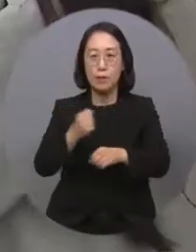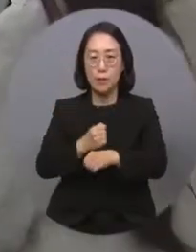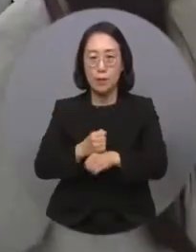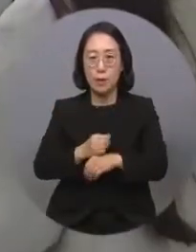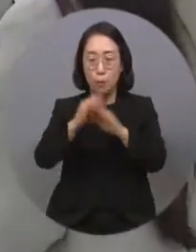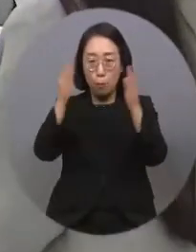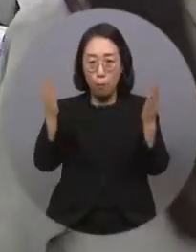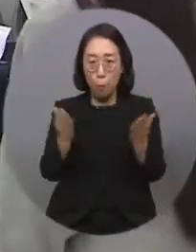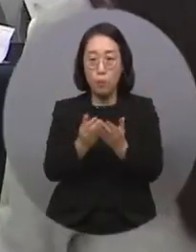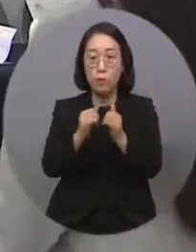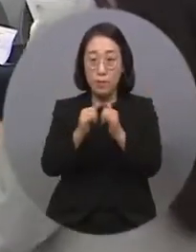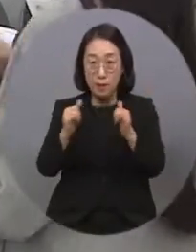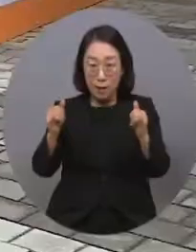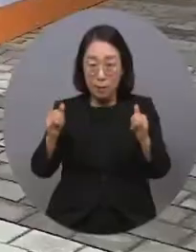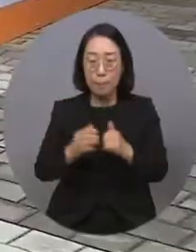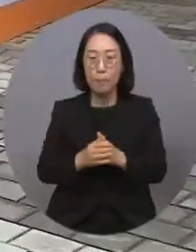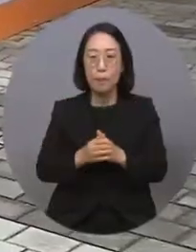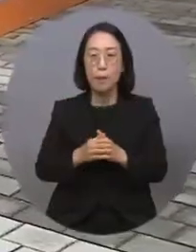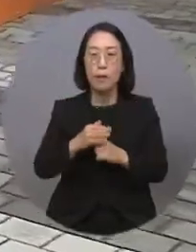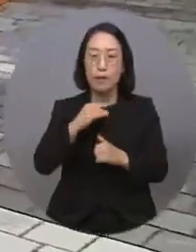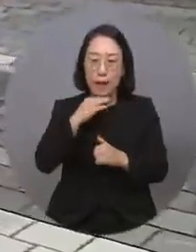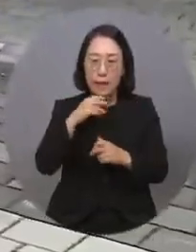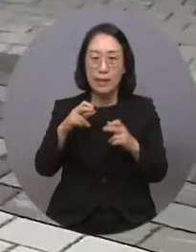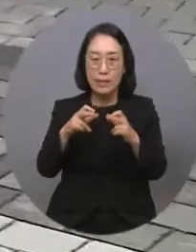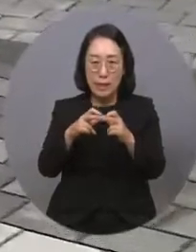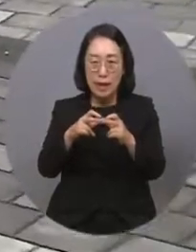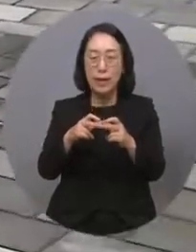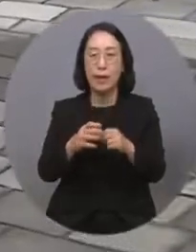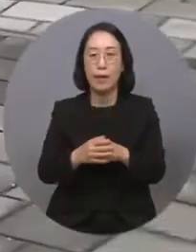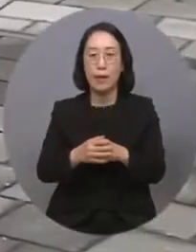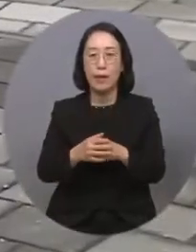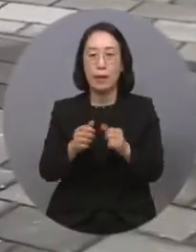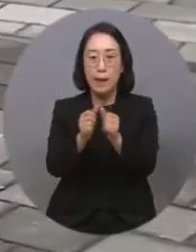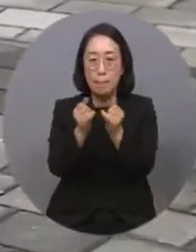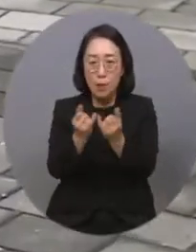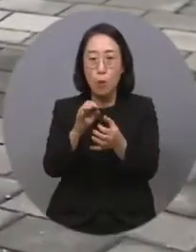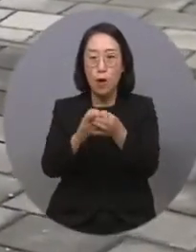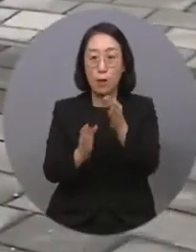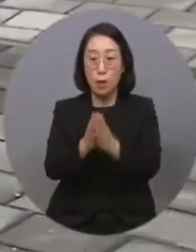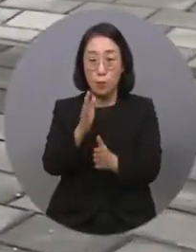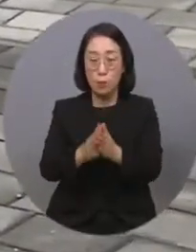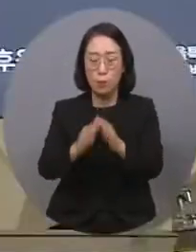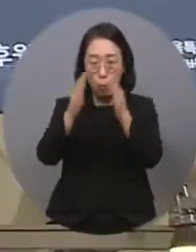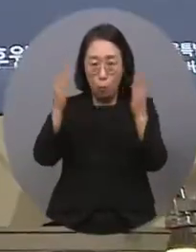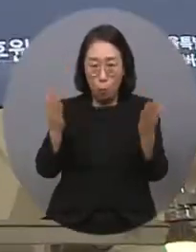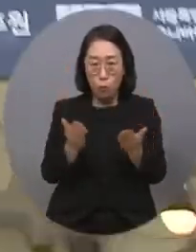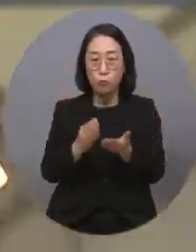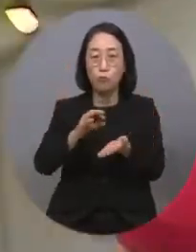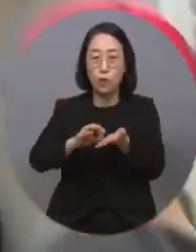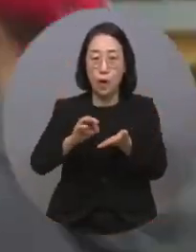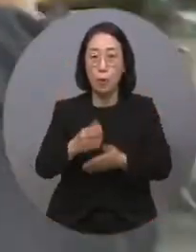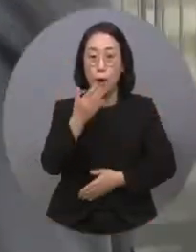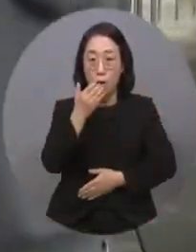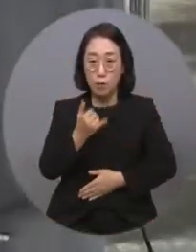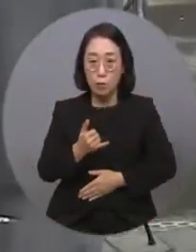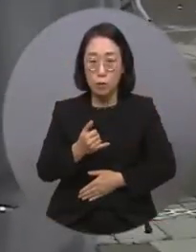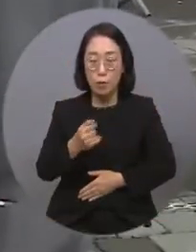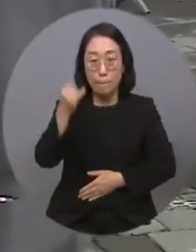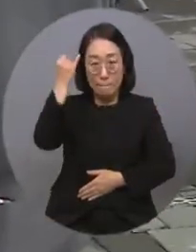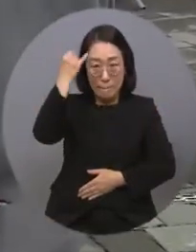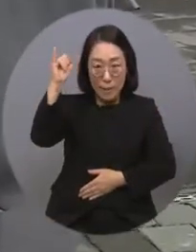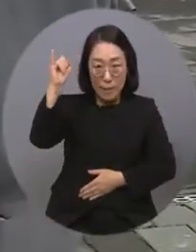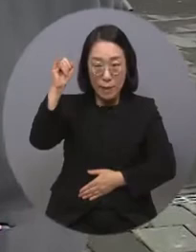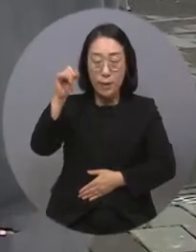디자인은 장애 임무와 성별 연령 국적과 관계없이 제품과 서비스 등을 편리하게 이용할 수 있도록 고안된